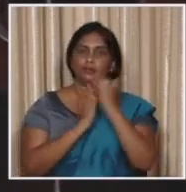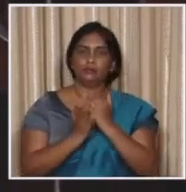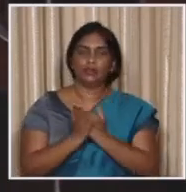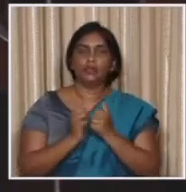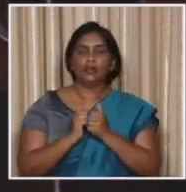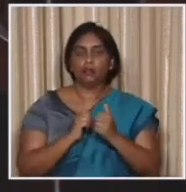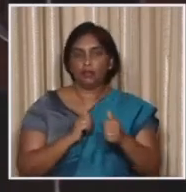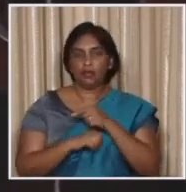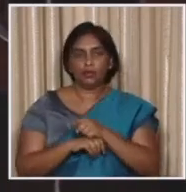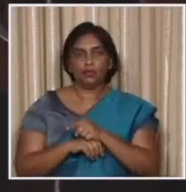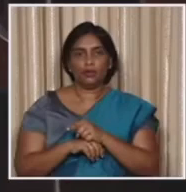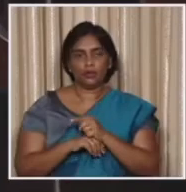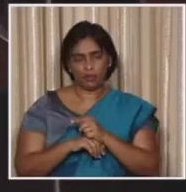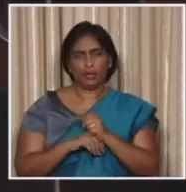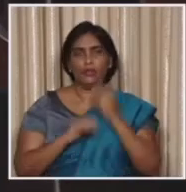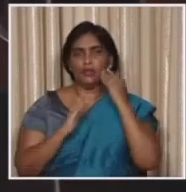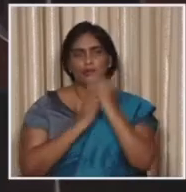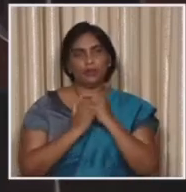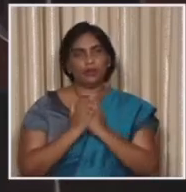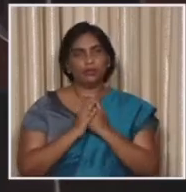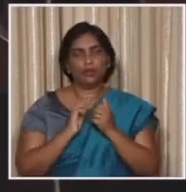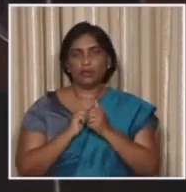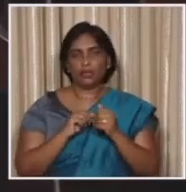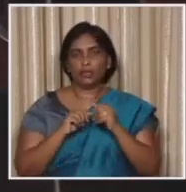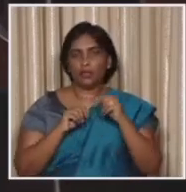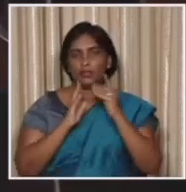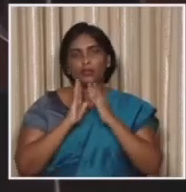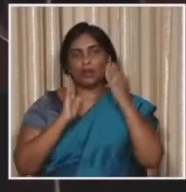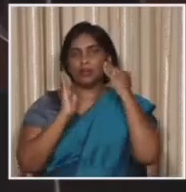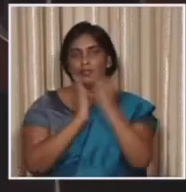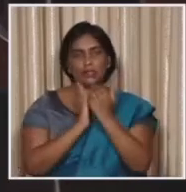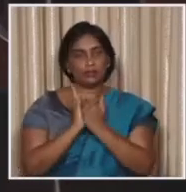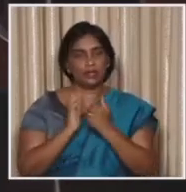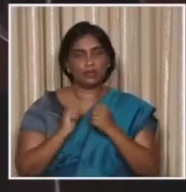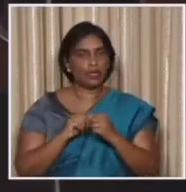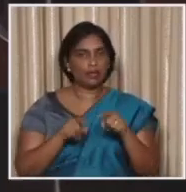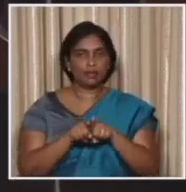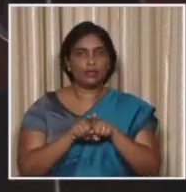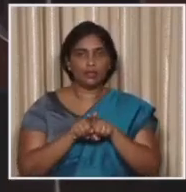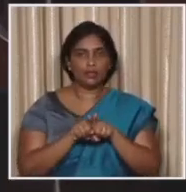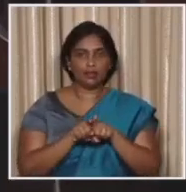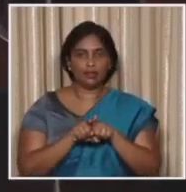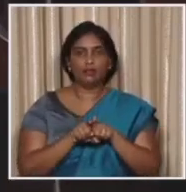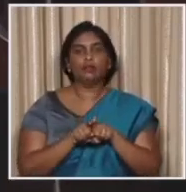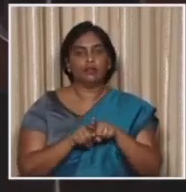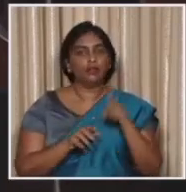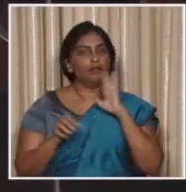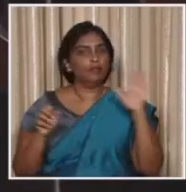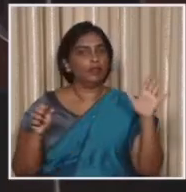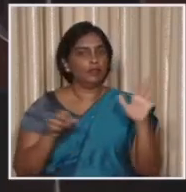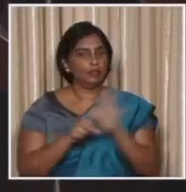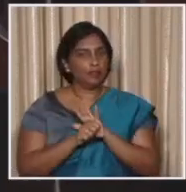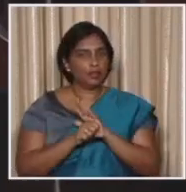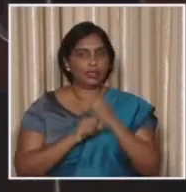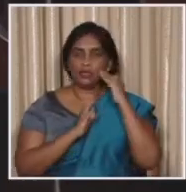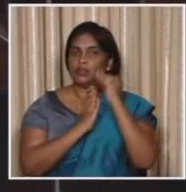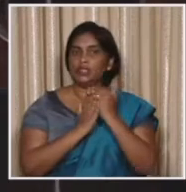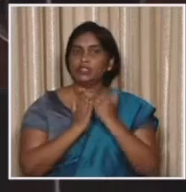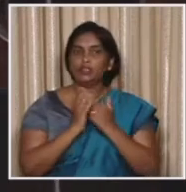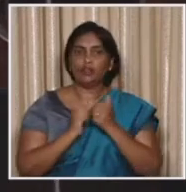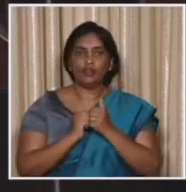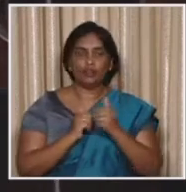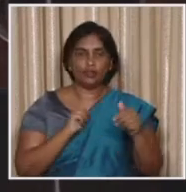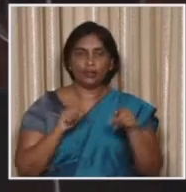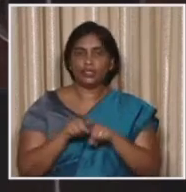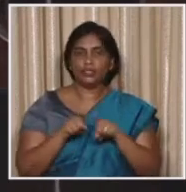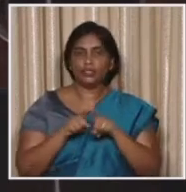ඕන කියලා යෝජනාවක් ගෙනාවා. එය කටයුතු කරන්න කියලා ඔබතුමාගෙන් ඉල්ලනවා. මේකේ කොස්මෙටික්ස් කැල සම්පූර්ණයෙන්ම නැහැ. ඉතින් මේක තියාගෙන කරන්න